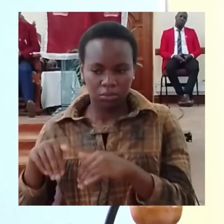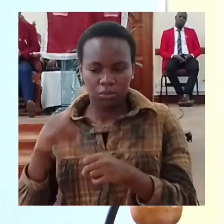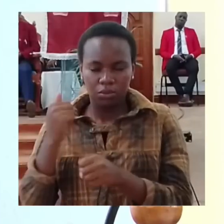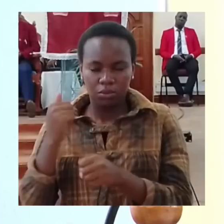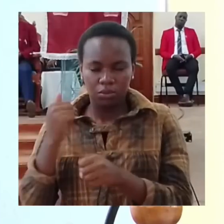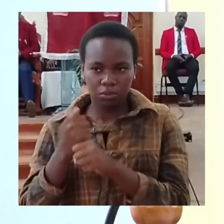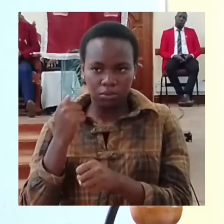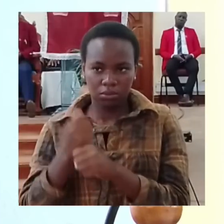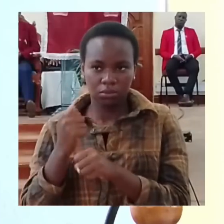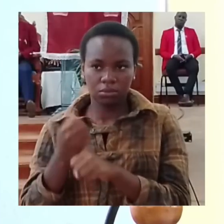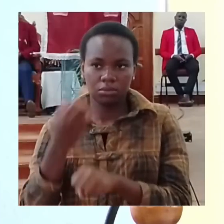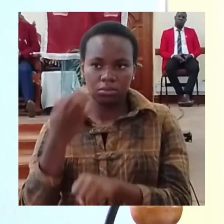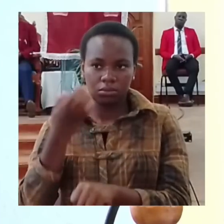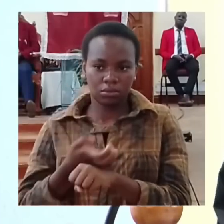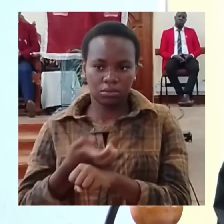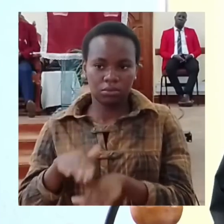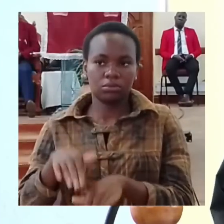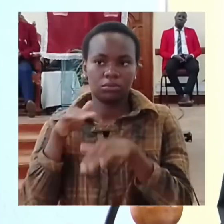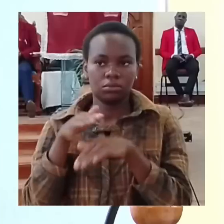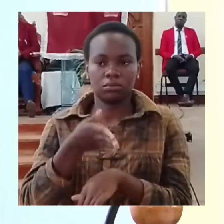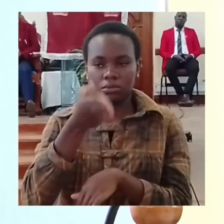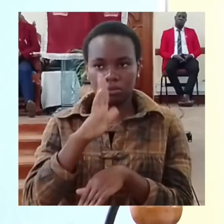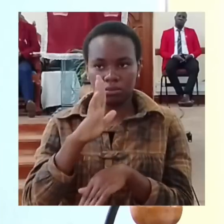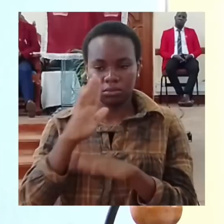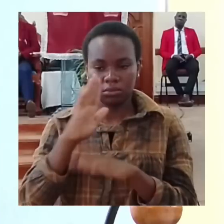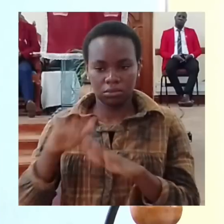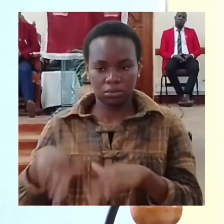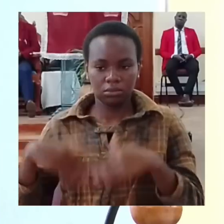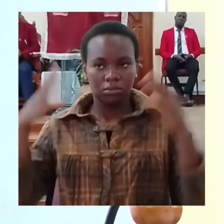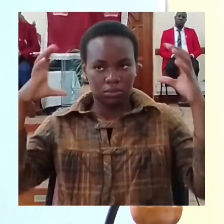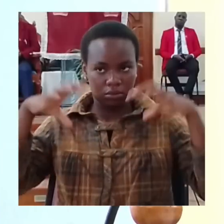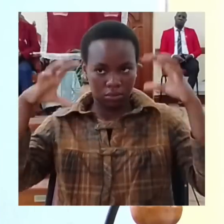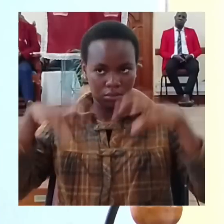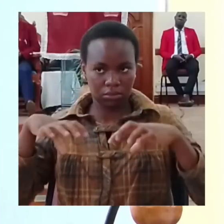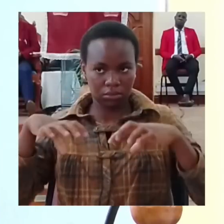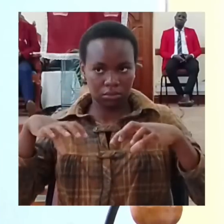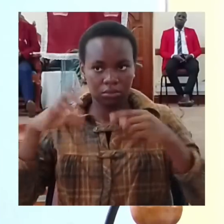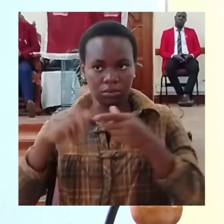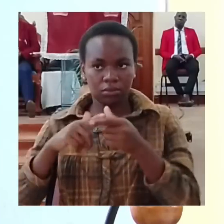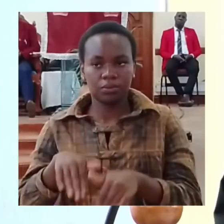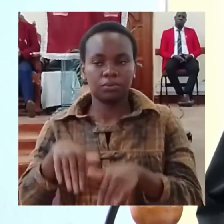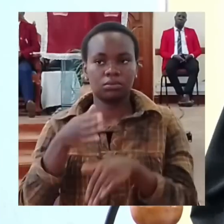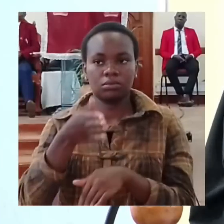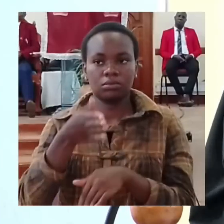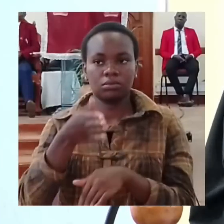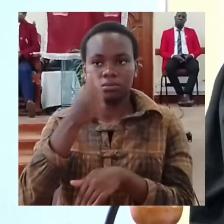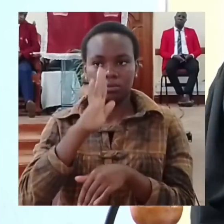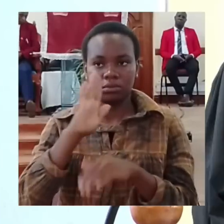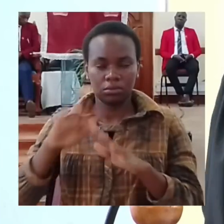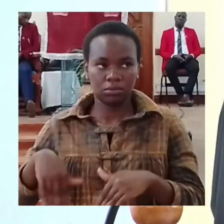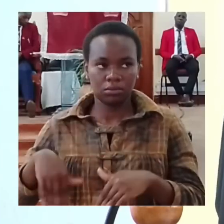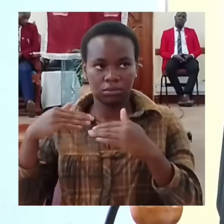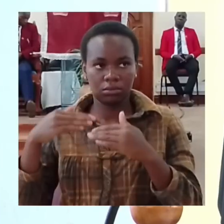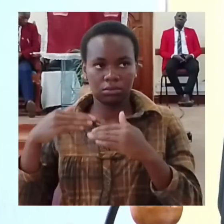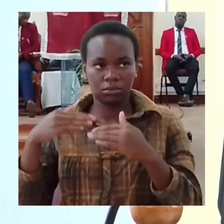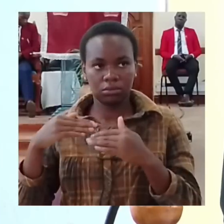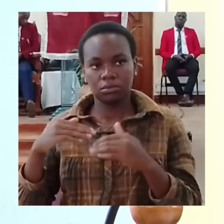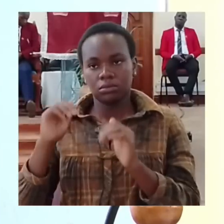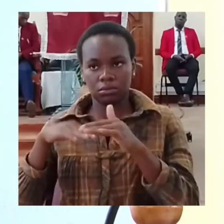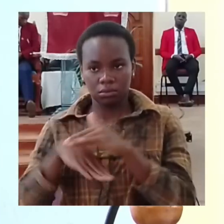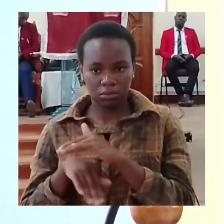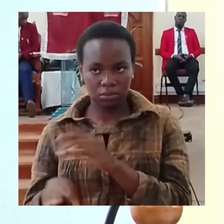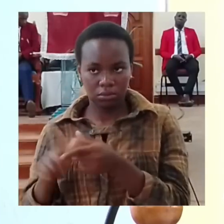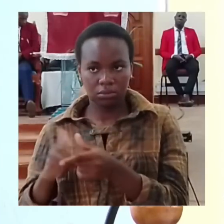makahanda, mageterera Ngai uria uragia mbura akamiuria. Metereire Ngai akaheana kimera, Ngai